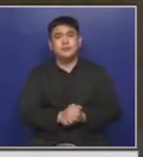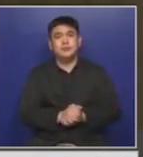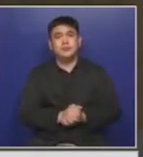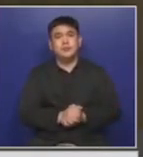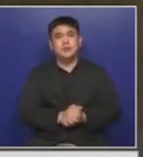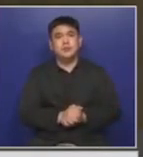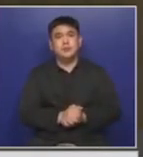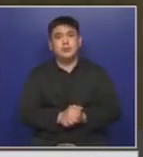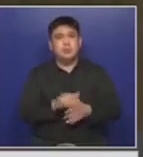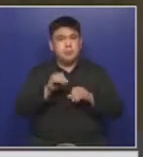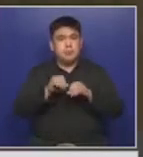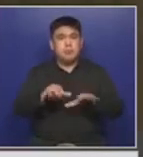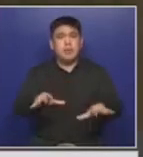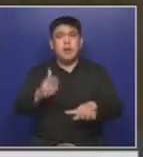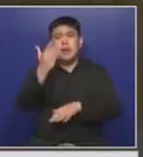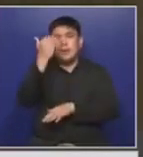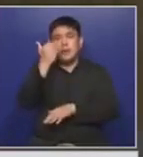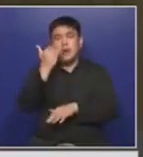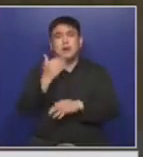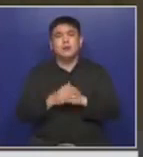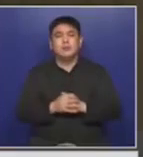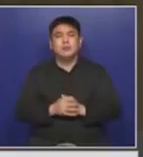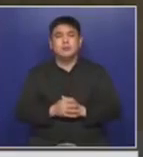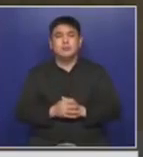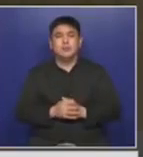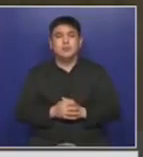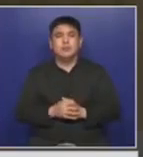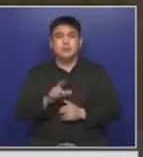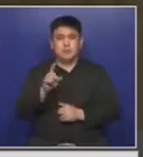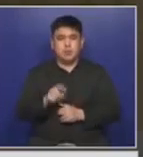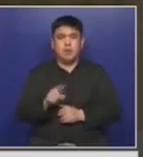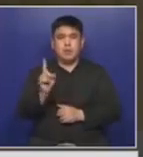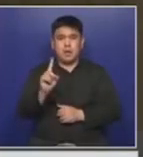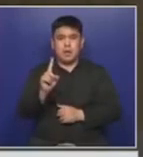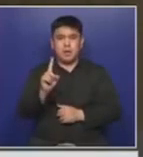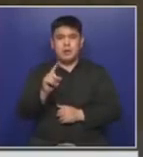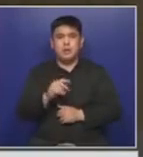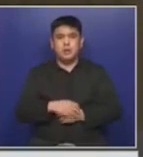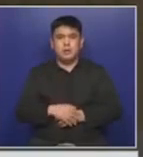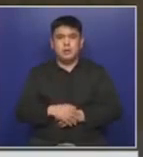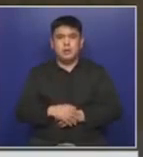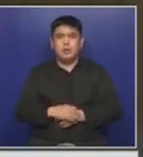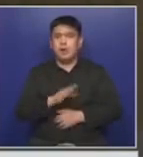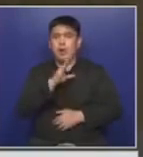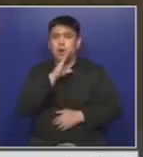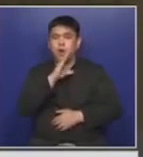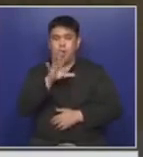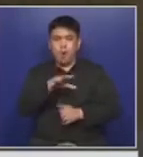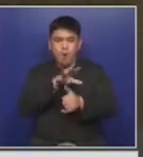เผยแพร่เป็นการทั่วไปนะครับอันนี้ก็เป็นอันที่ถือว่าเป็นการเผยแพร่ข้อมูล